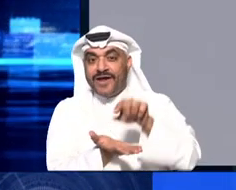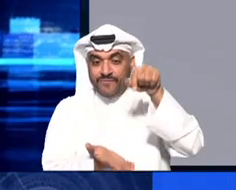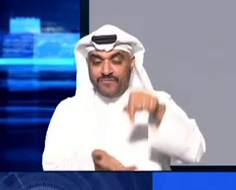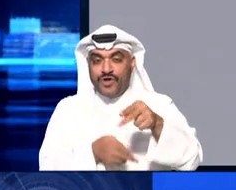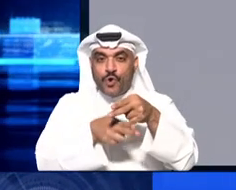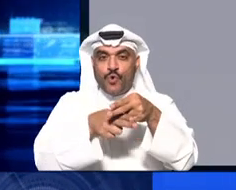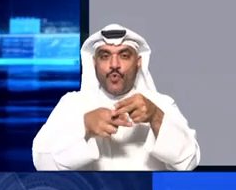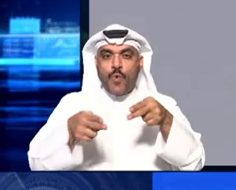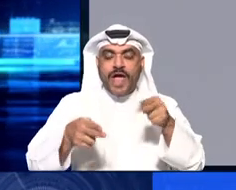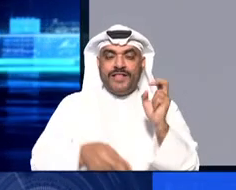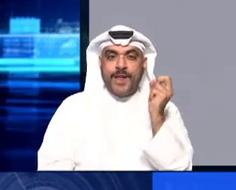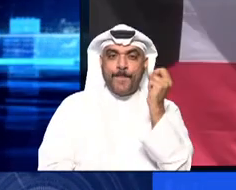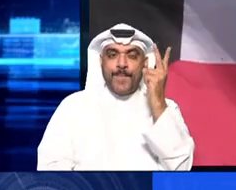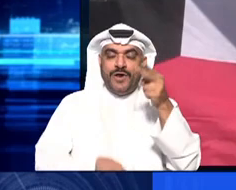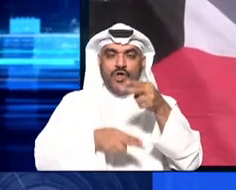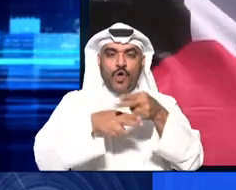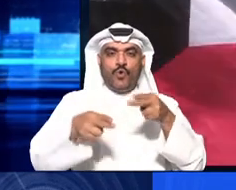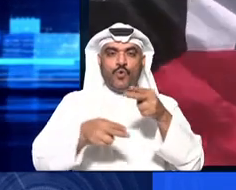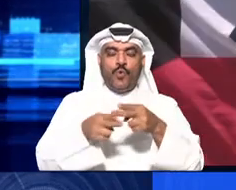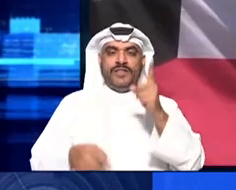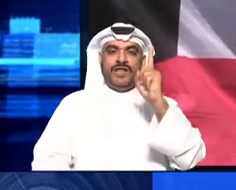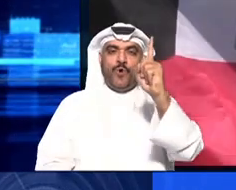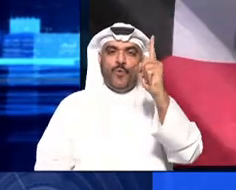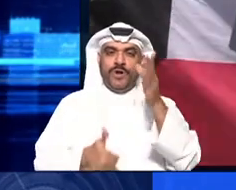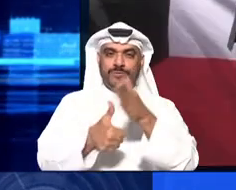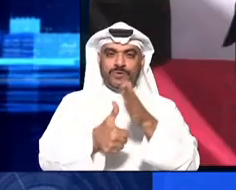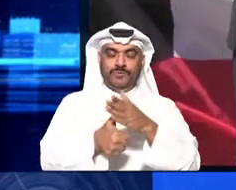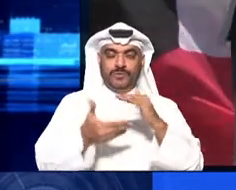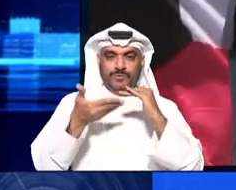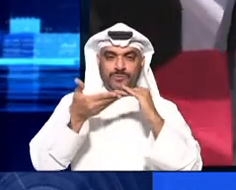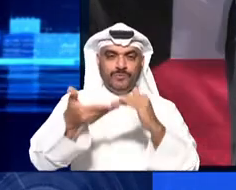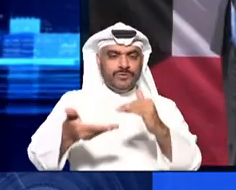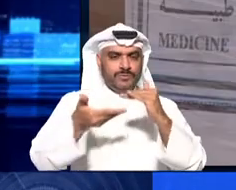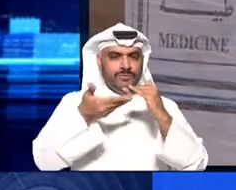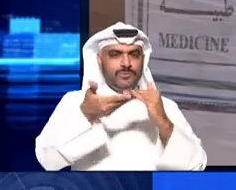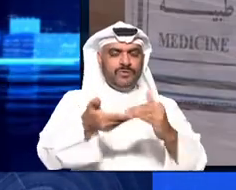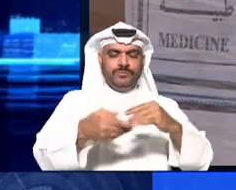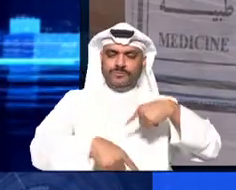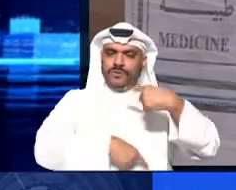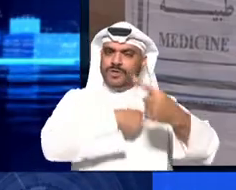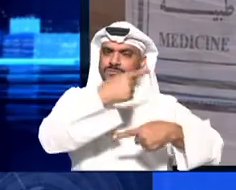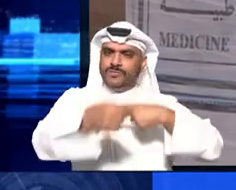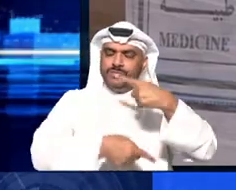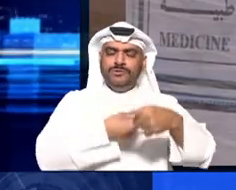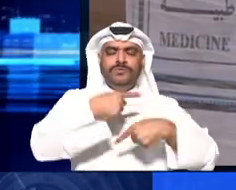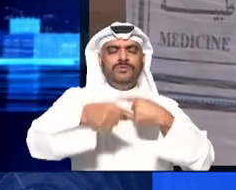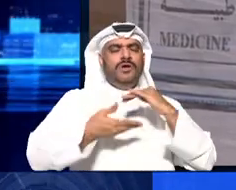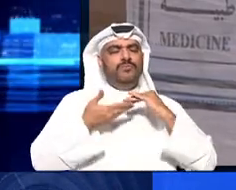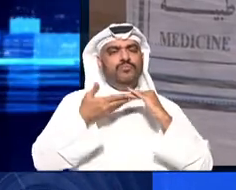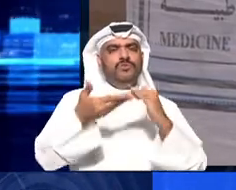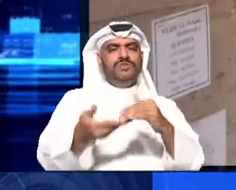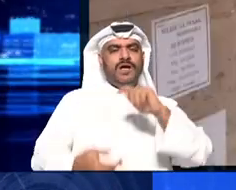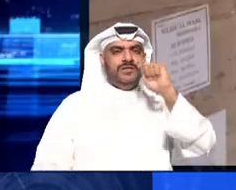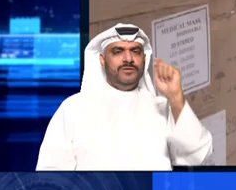من دولة الكويت. بادرت الكويت في تقديم المساعدات،